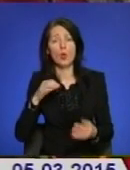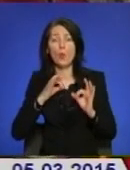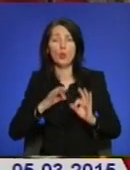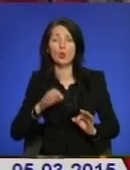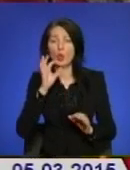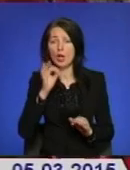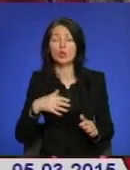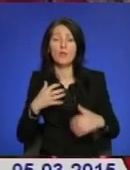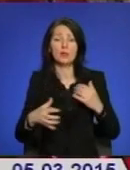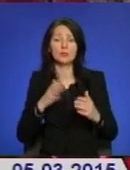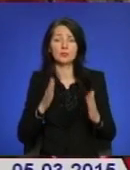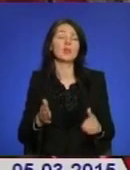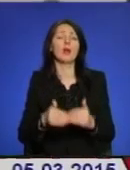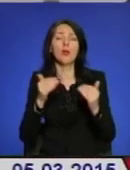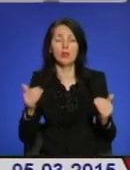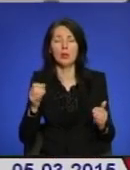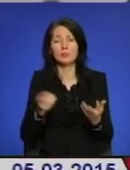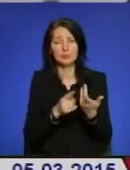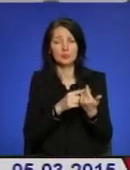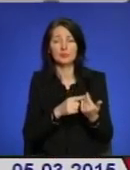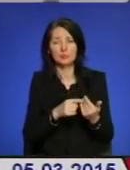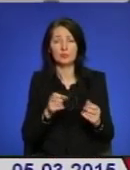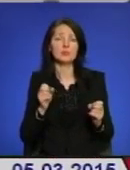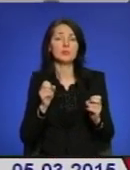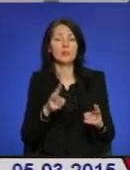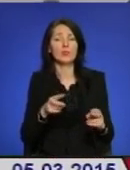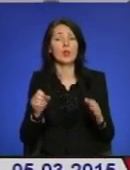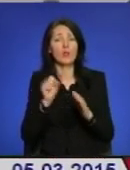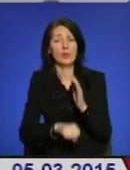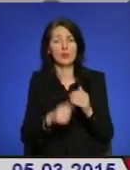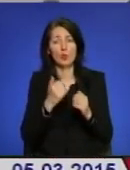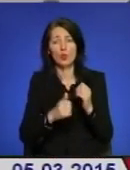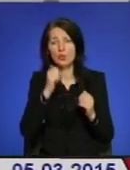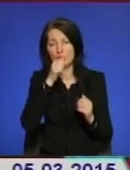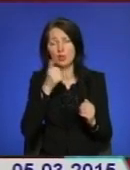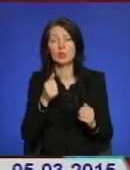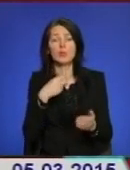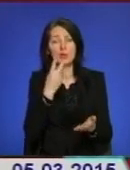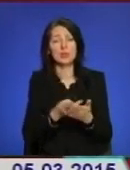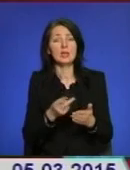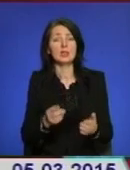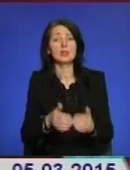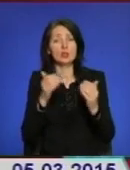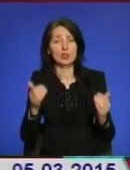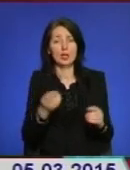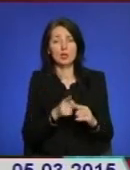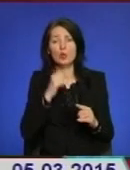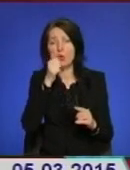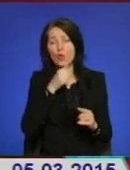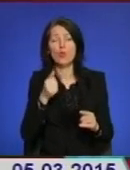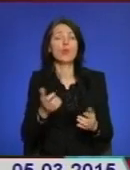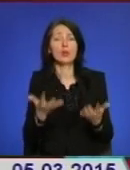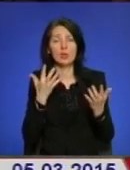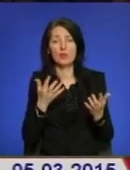лише збільшення кількості умисних вбивств. Щороку показник зростає. Цього року прокурори активно викривали кримінальні правопорушення у